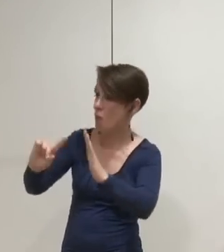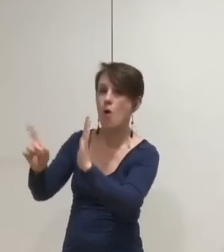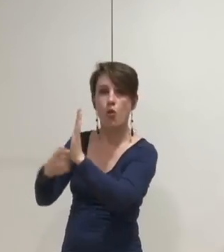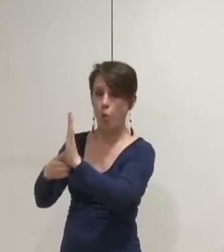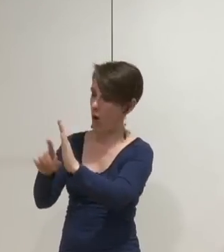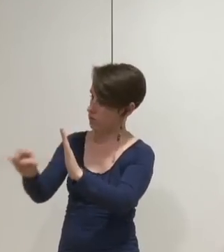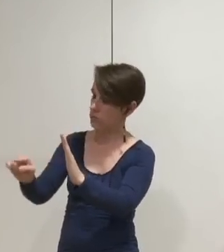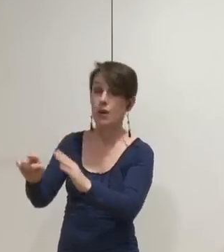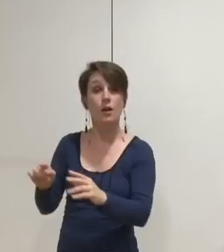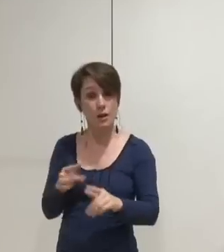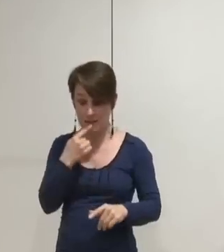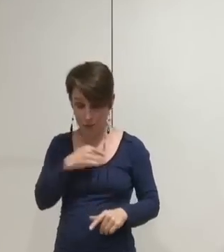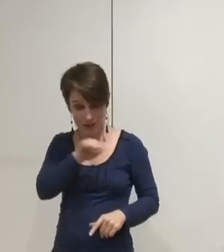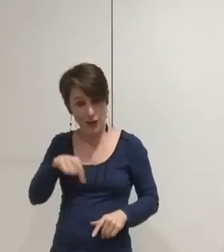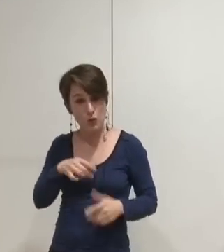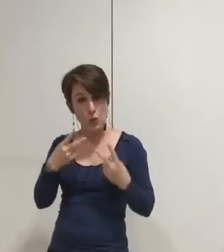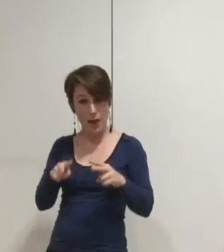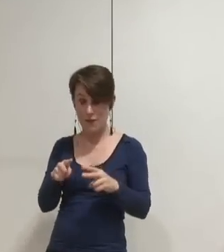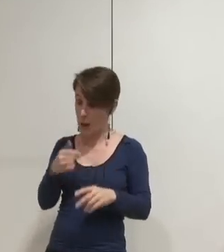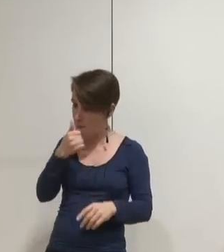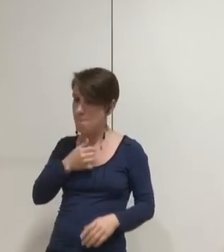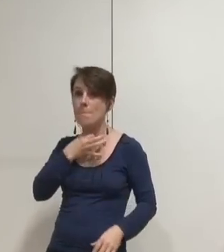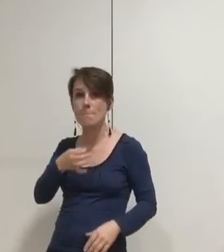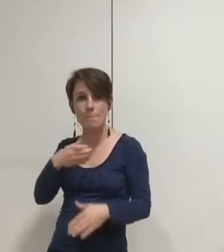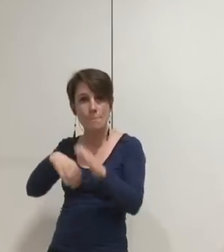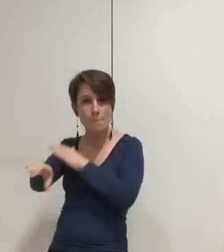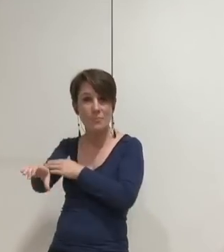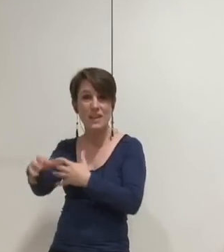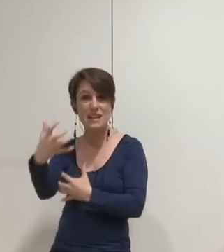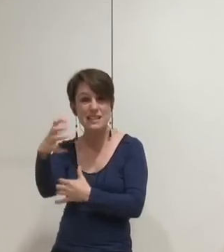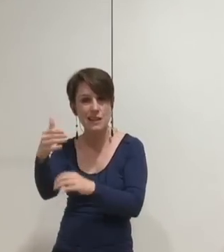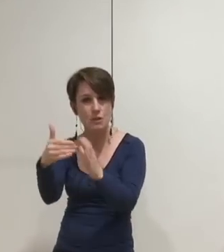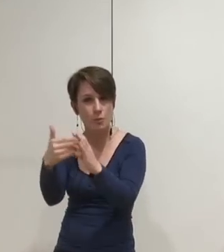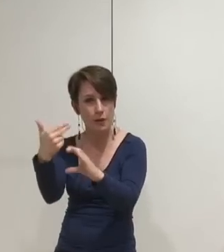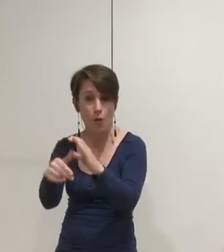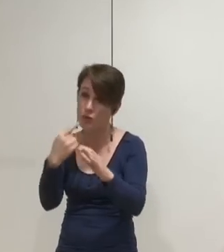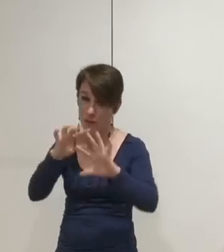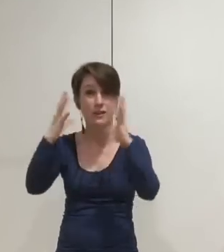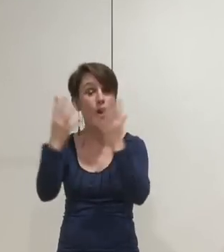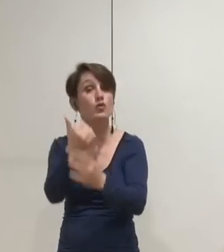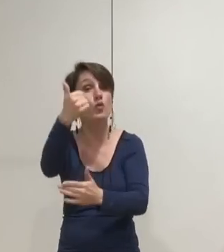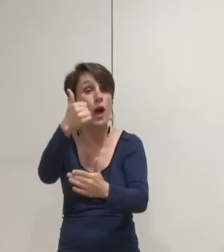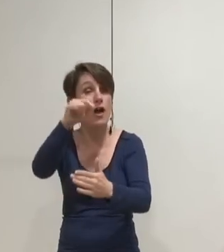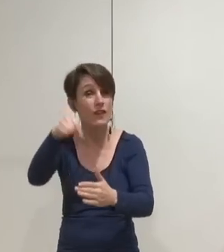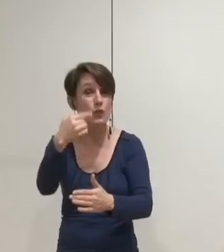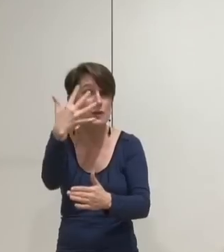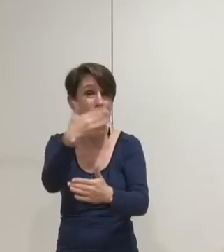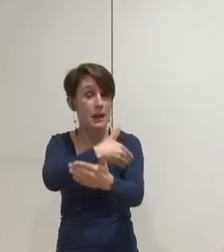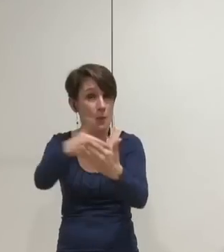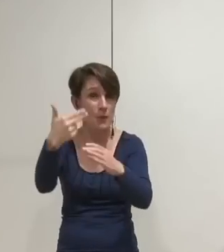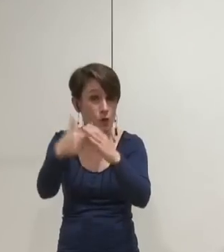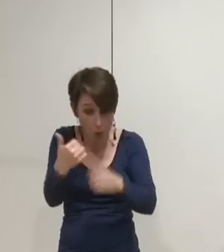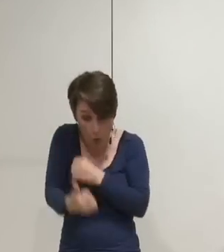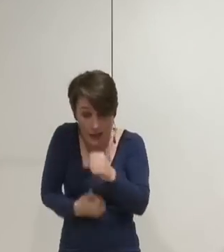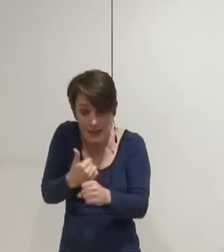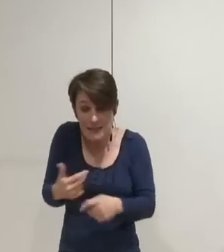facture pour la ville pourrait être Alourd de 500000 €. cela fera en tout 1500000 € cette année à débourser pour